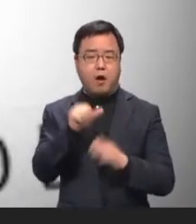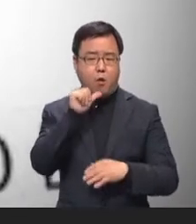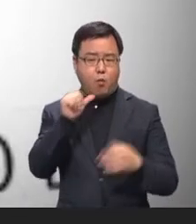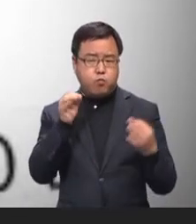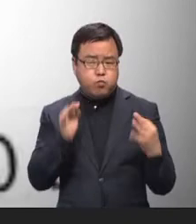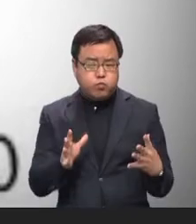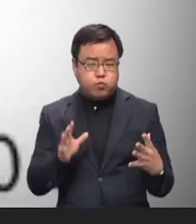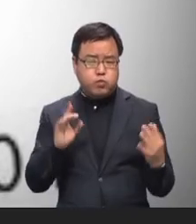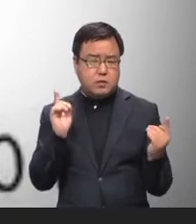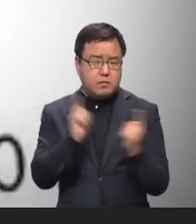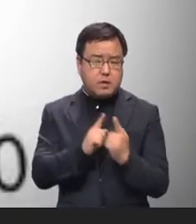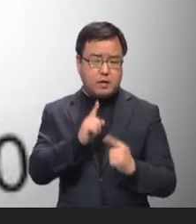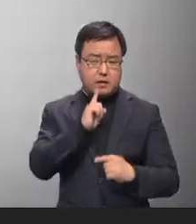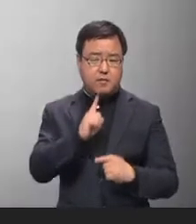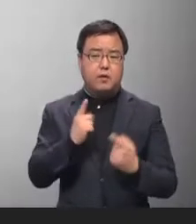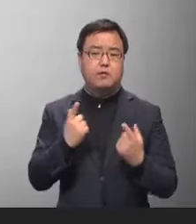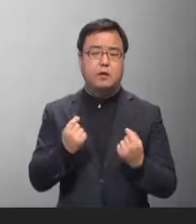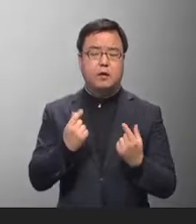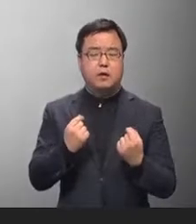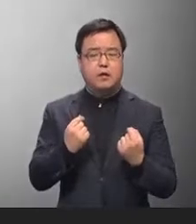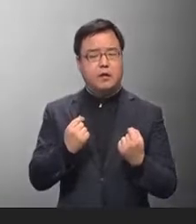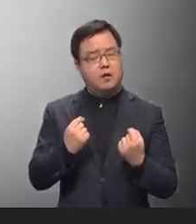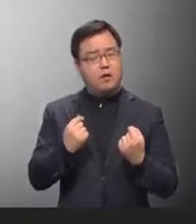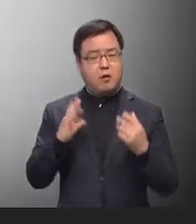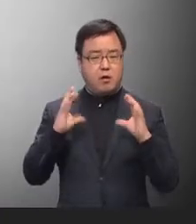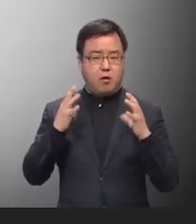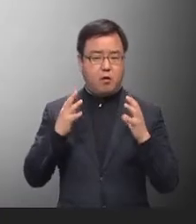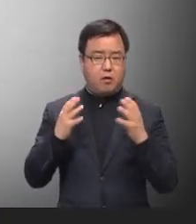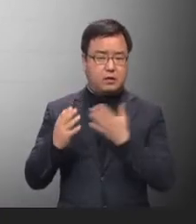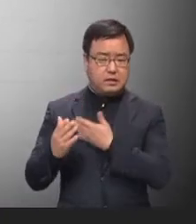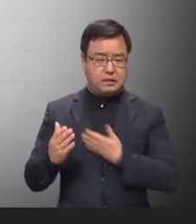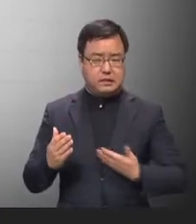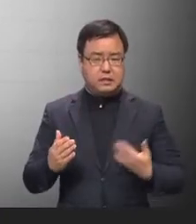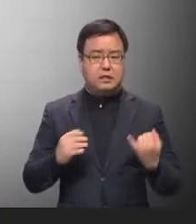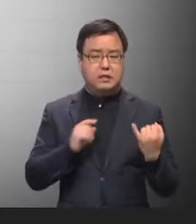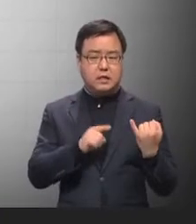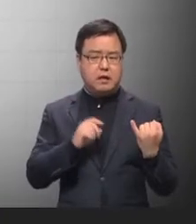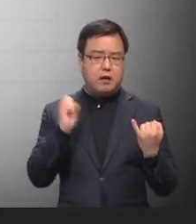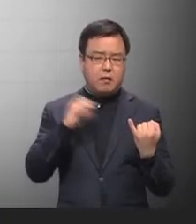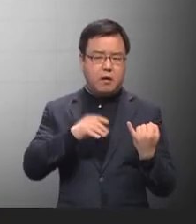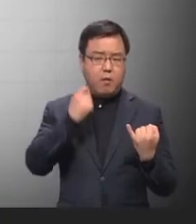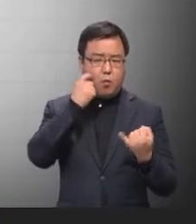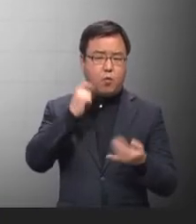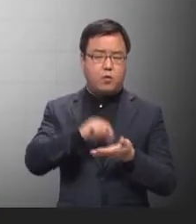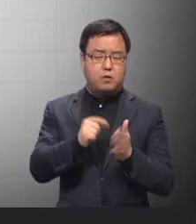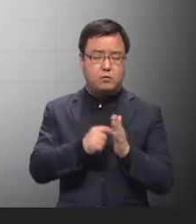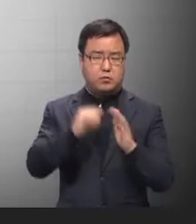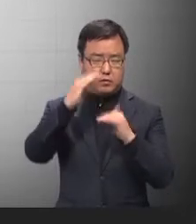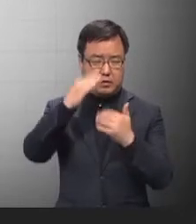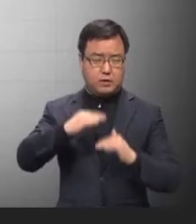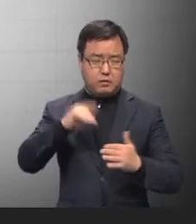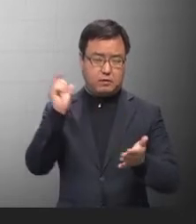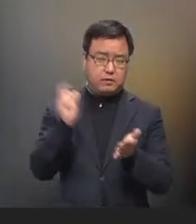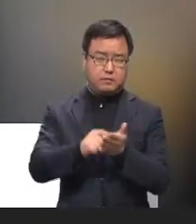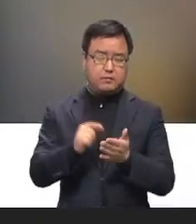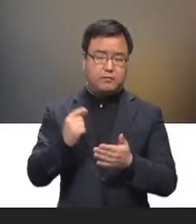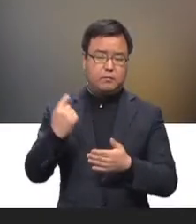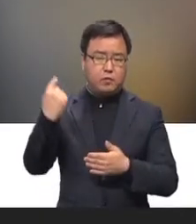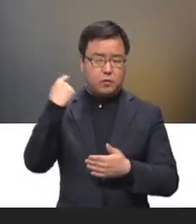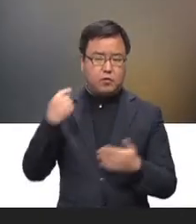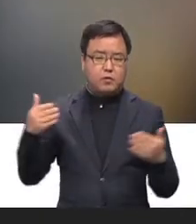재촉하는 등 어린 제자에게 차마 입에 담지 못할 내용들이 고스란히 남아있습니다 뒤에서 안고